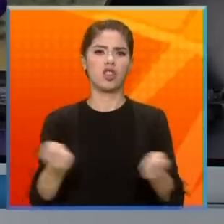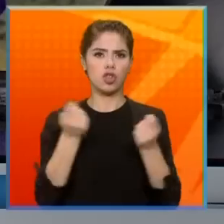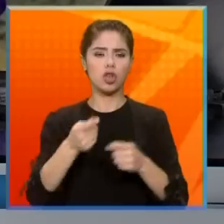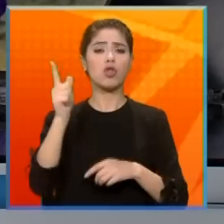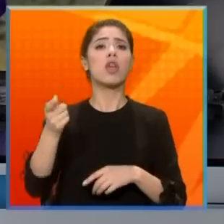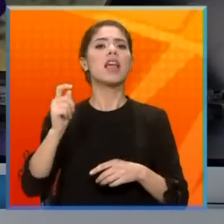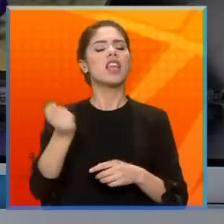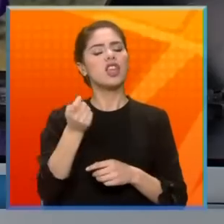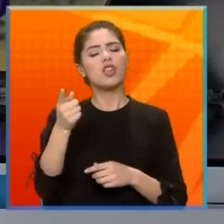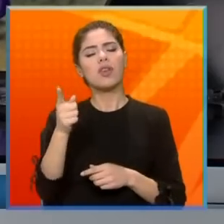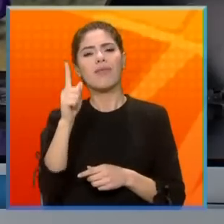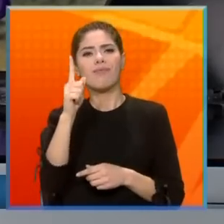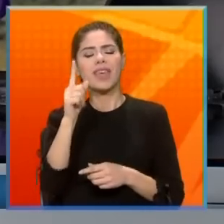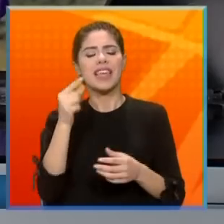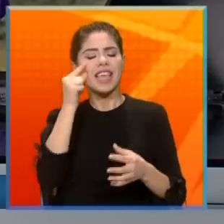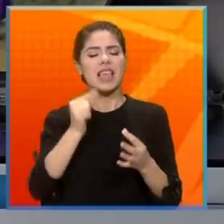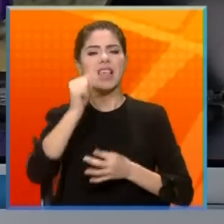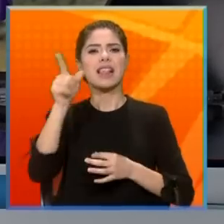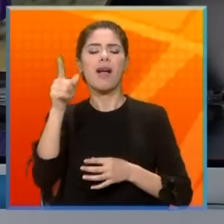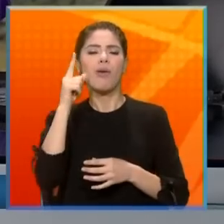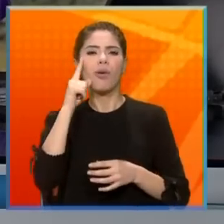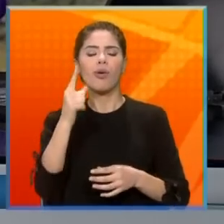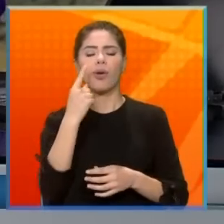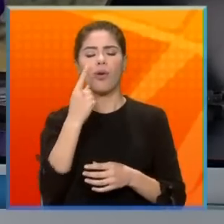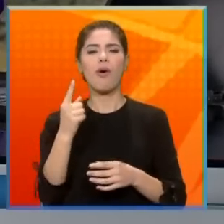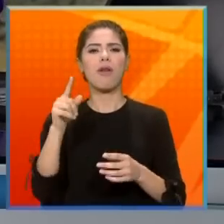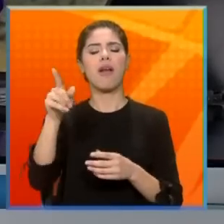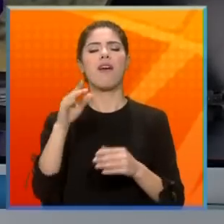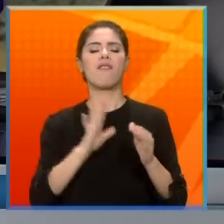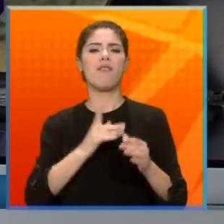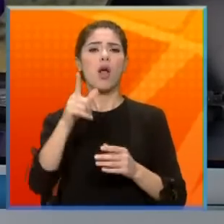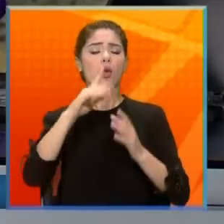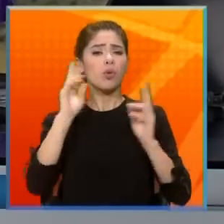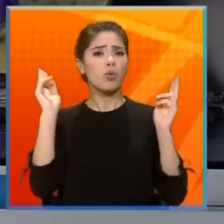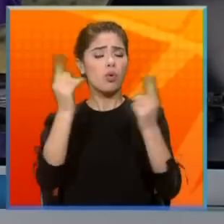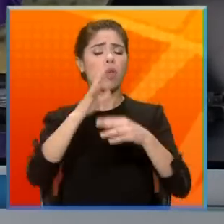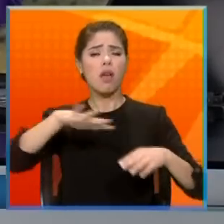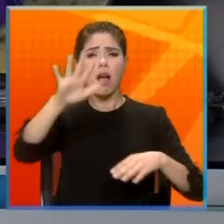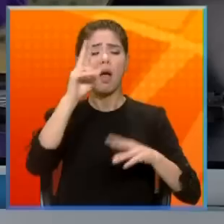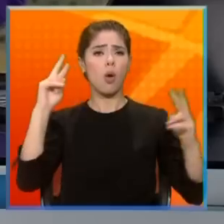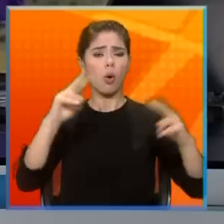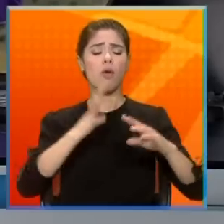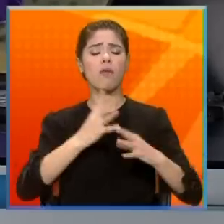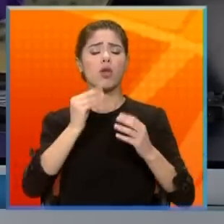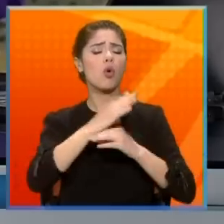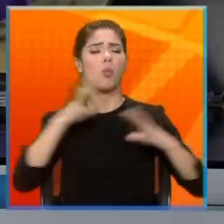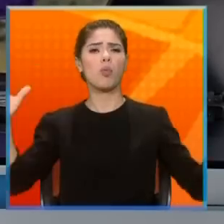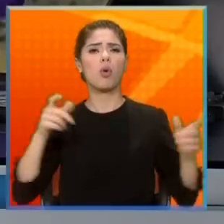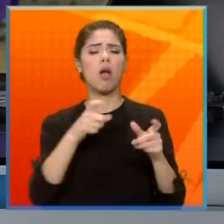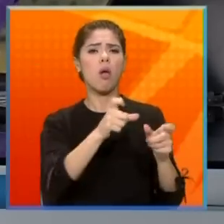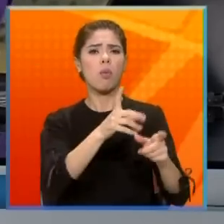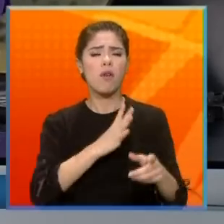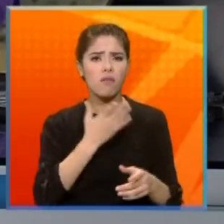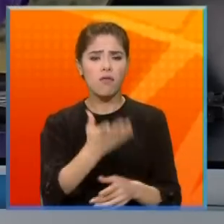işin bir de insani boyutu var ki dünyanın gözü önünde büyük katliam yapılıyor İdlib'de. Çocuklar, kadınlar,